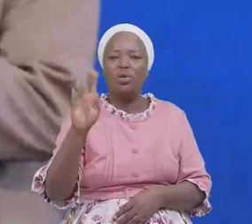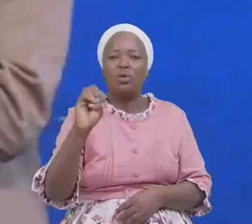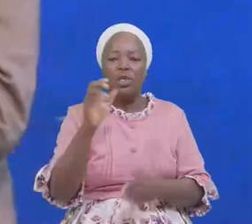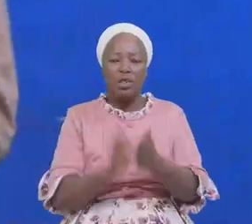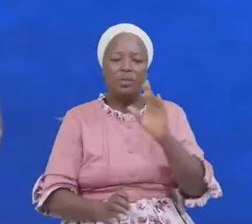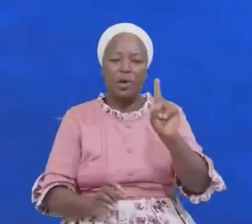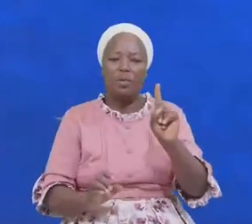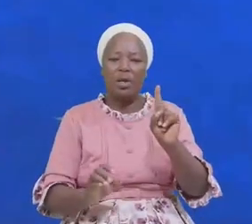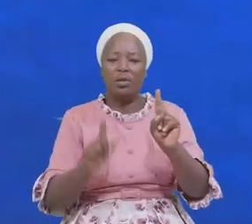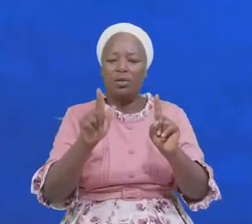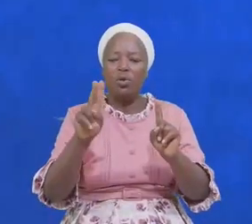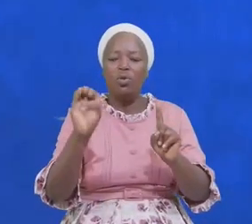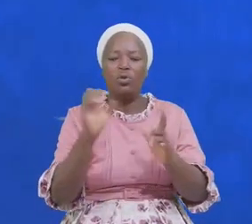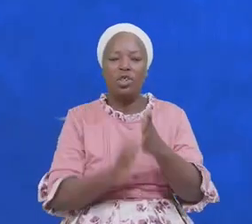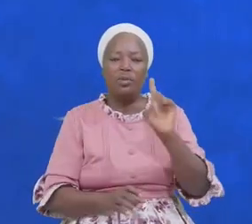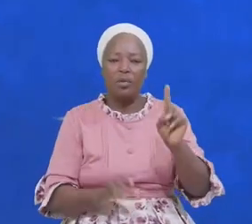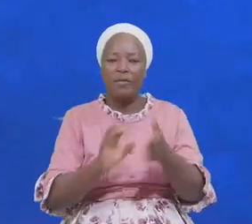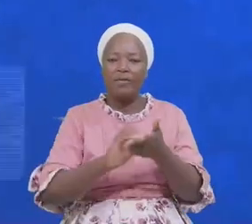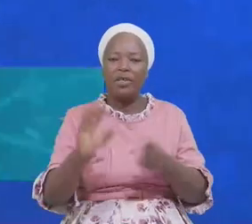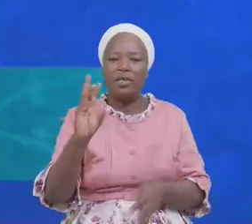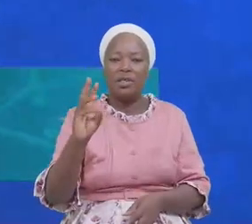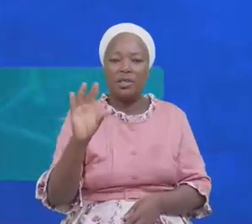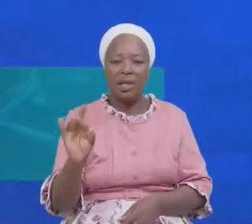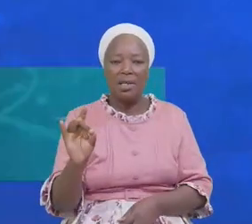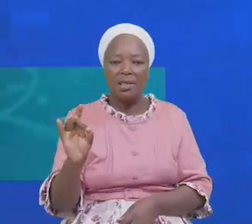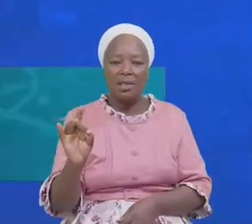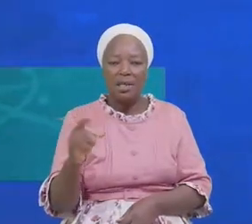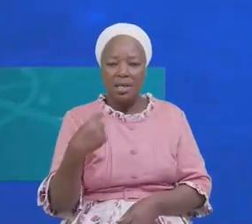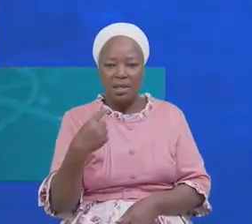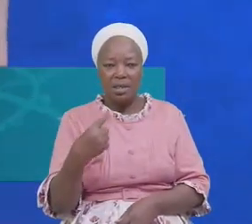Et en Luc 1, nous lisons le verset 68.